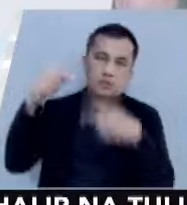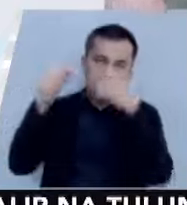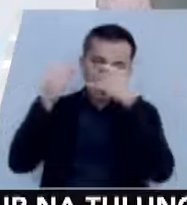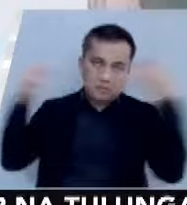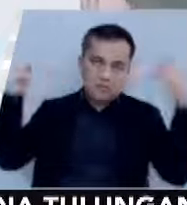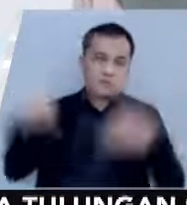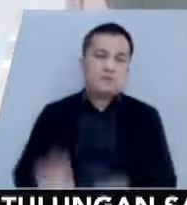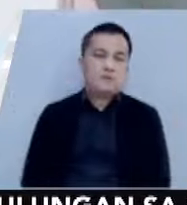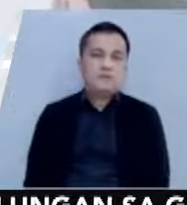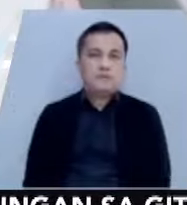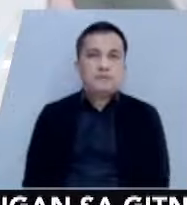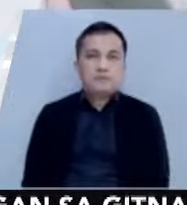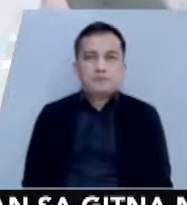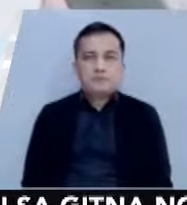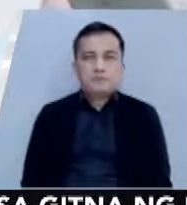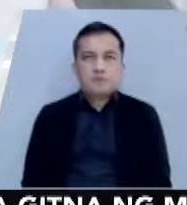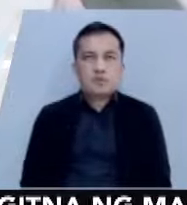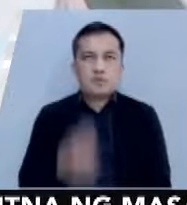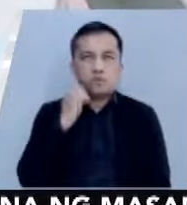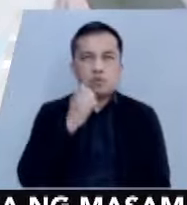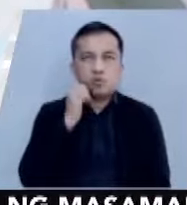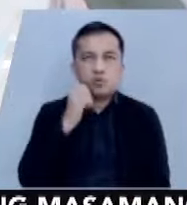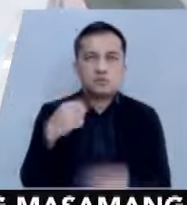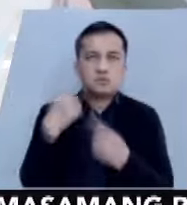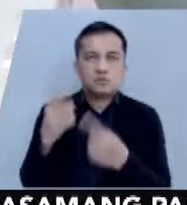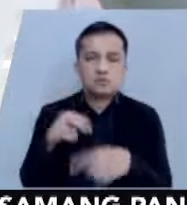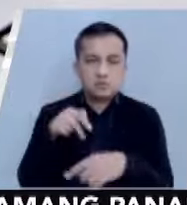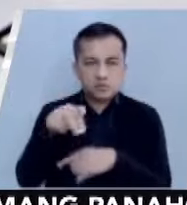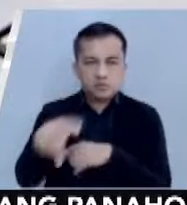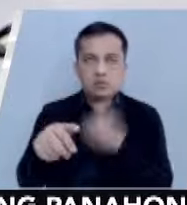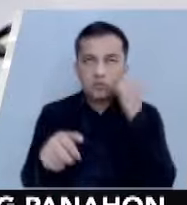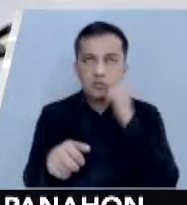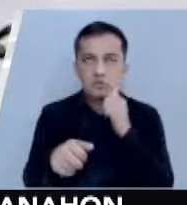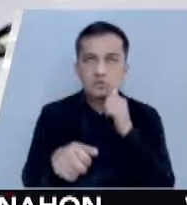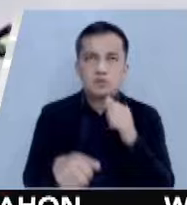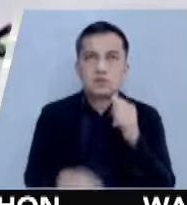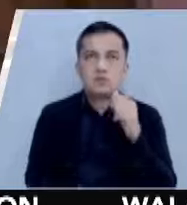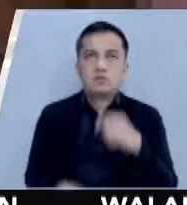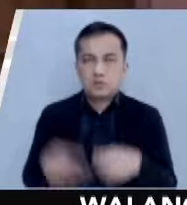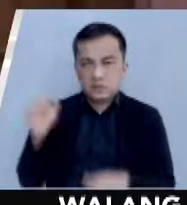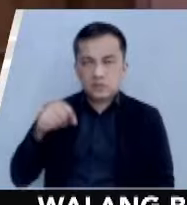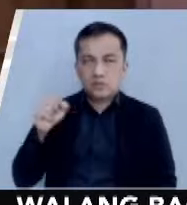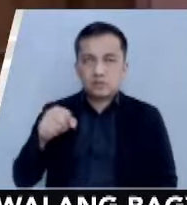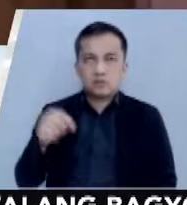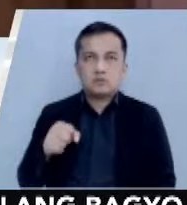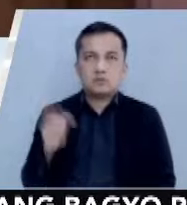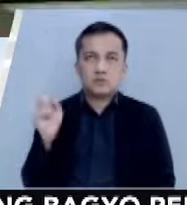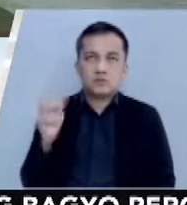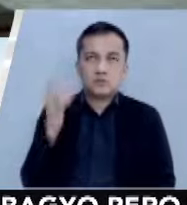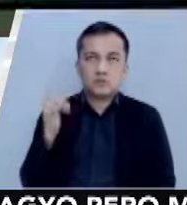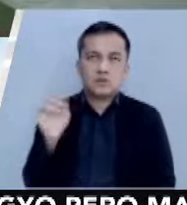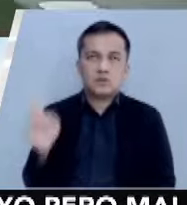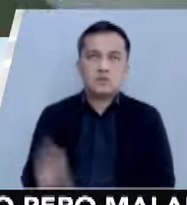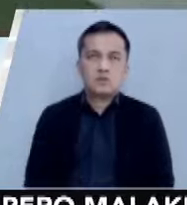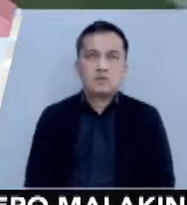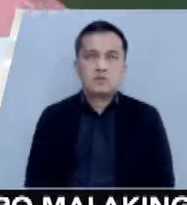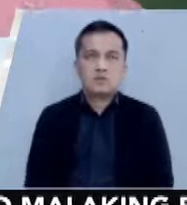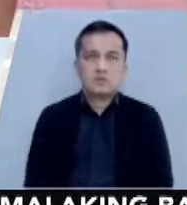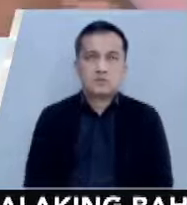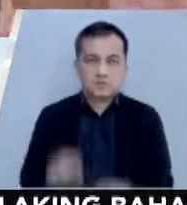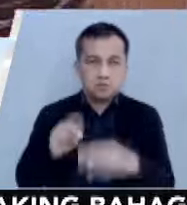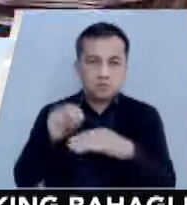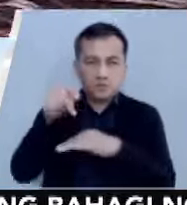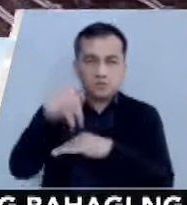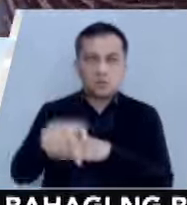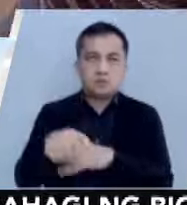ba'y araw-araw halos nadaraanan mo madalas? Madalas lang po. Kaya ngayon nga po eh. Kaya pag dumadaan po, kailangan nyo